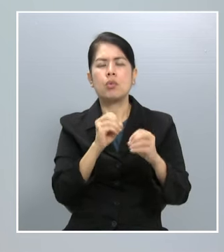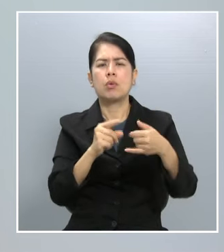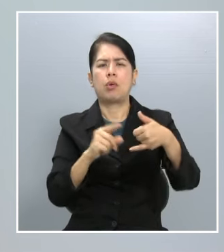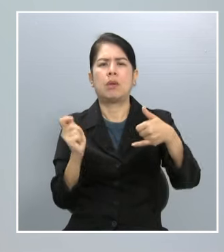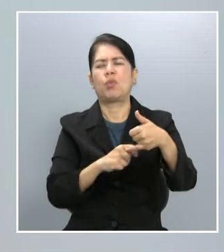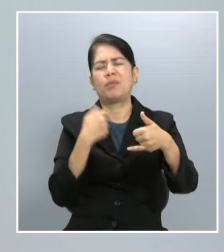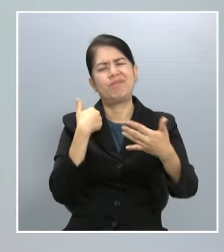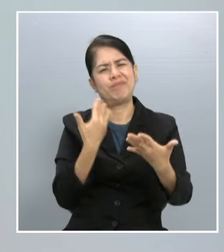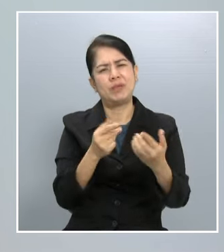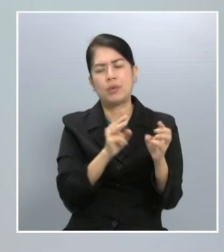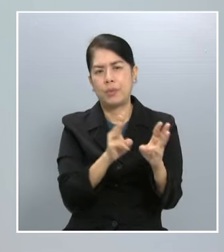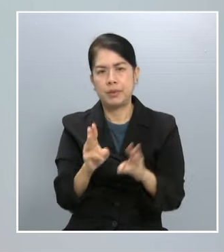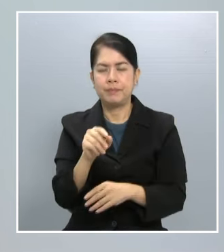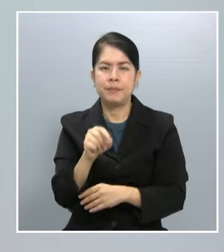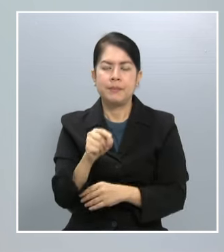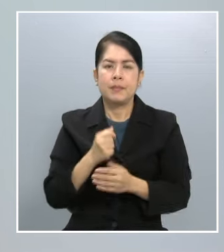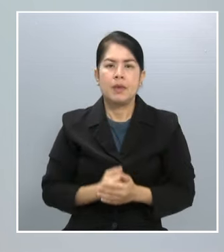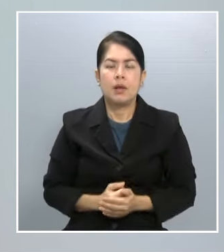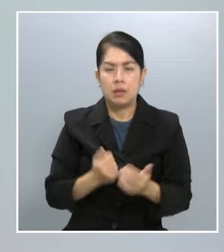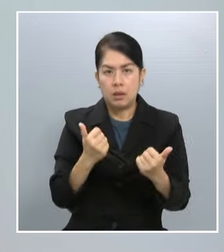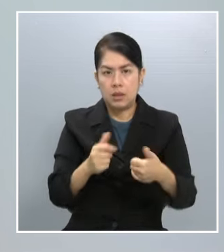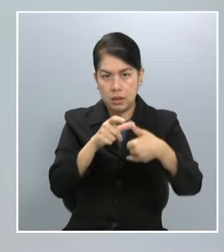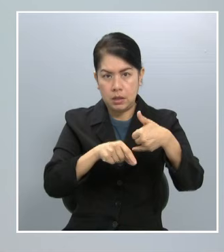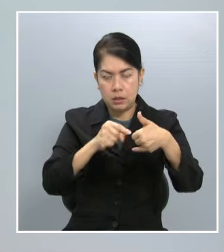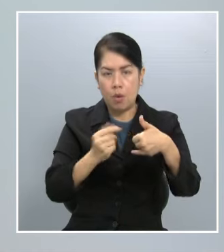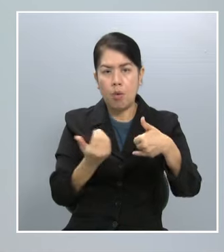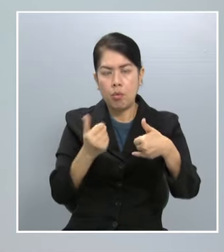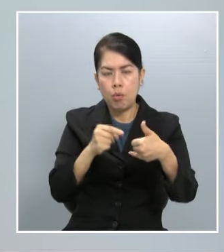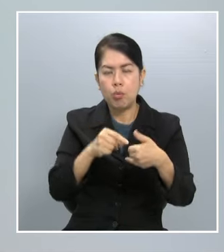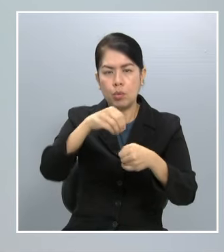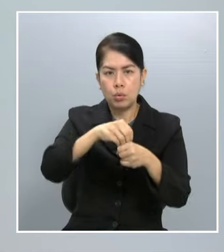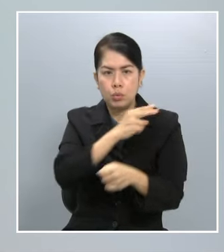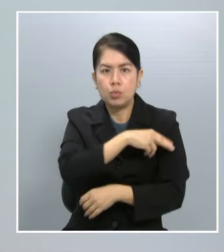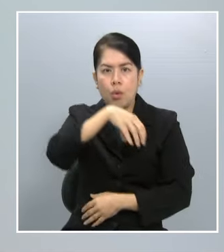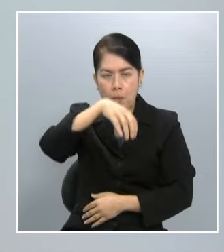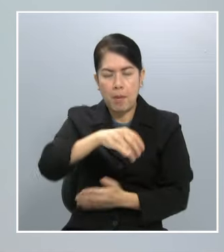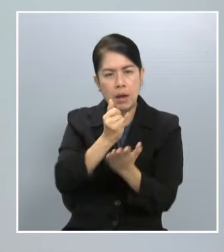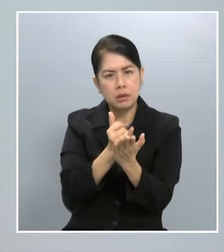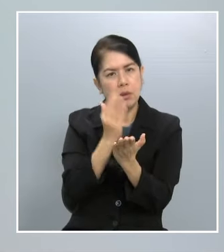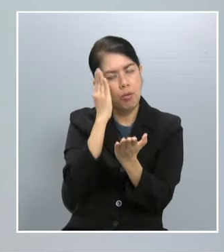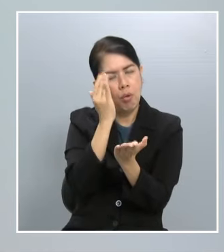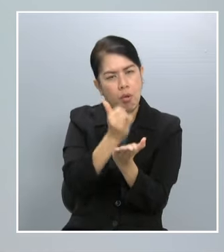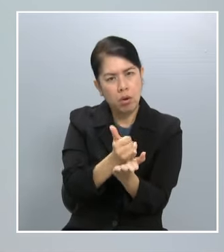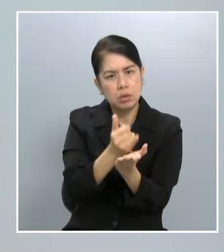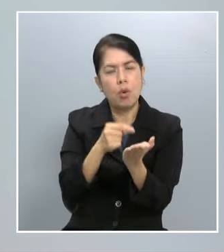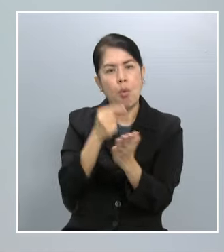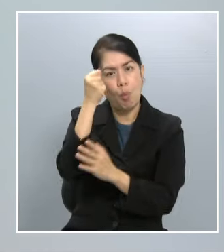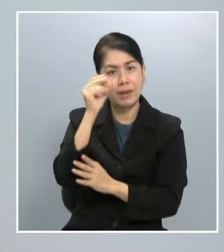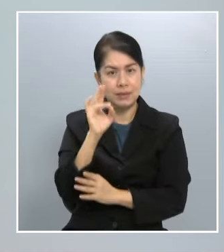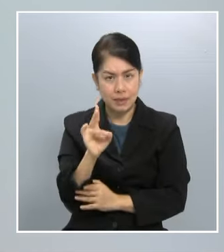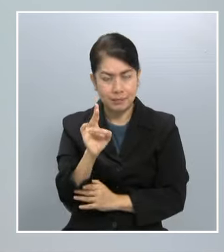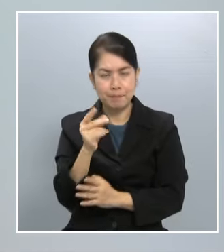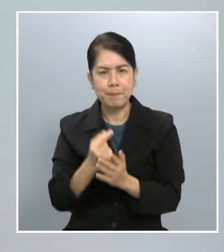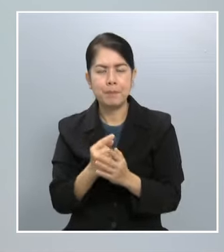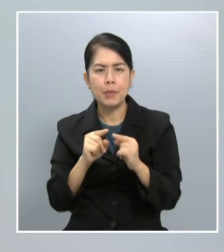การณ์นี้ทราบล่าสุดว่านอนรักษาตัวไป7วันและดูเหมือนว่าทางครอบครัวระบุว่าโรงเรียนไม่ได้มีการมาเยี่ยมหรือแสดง